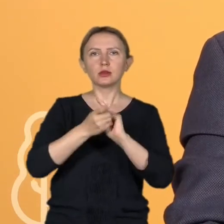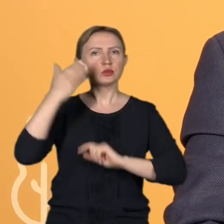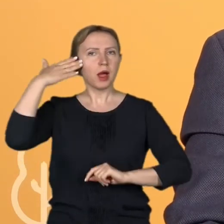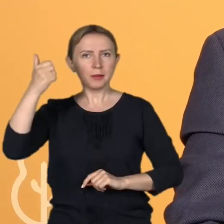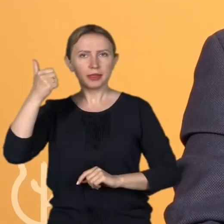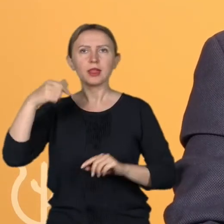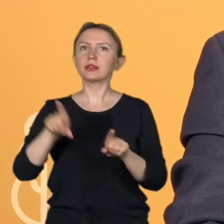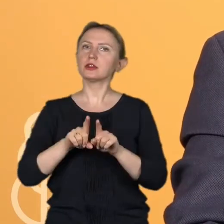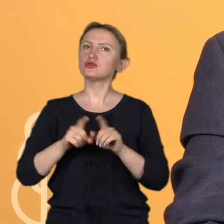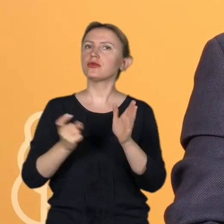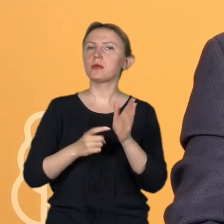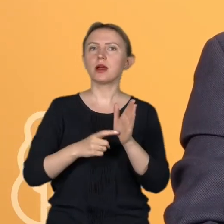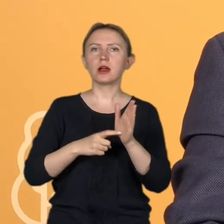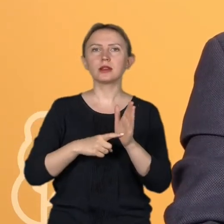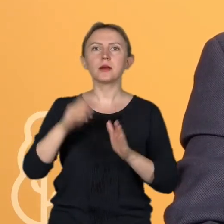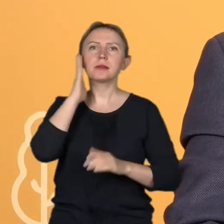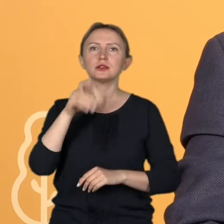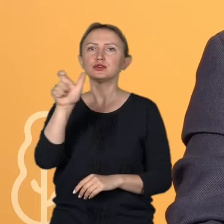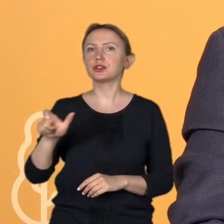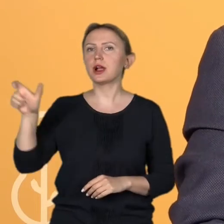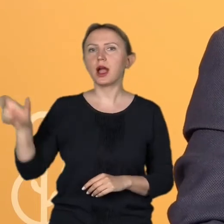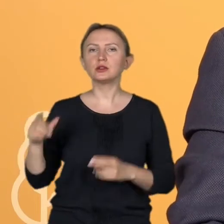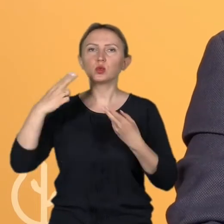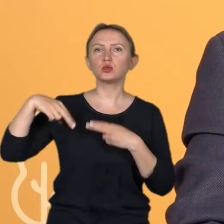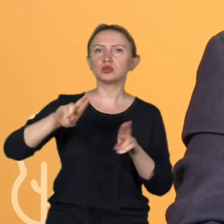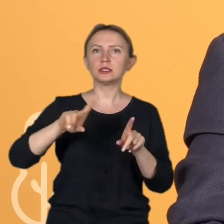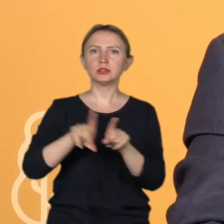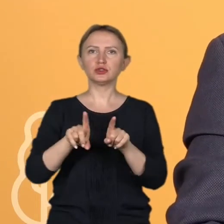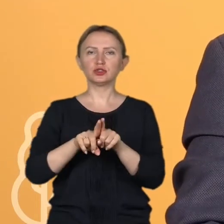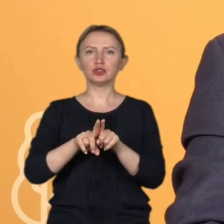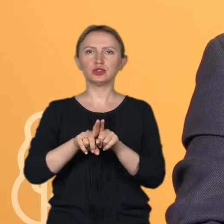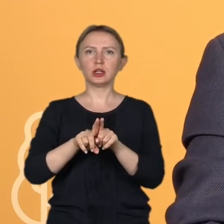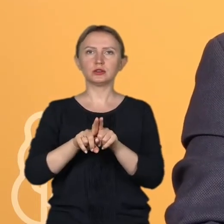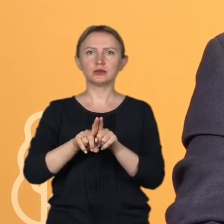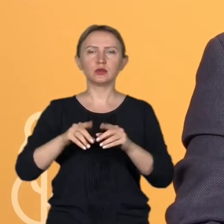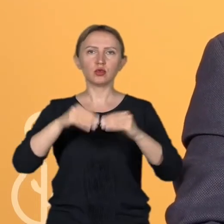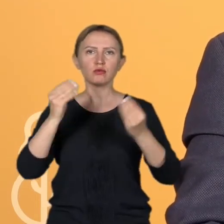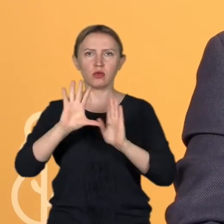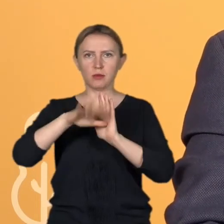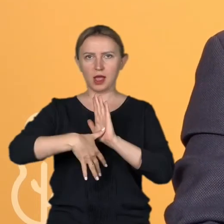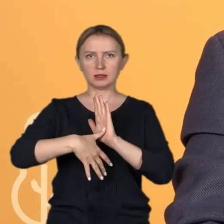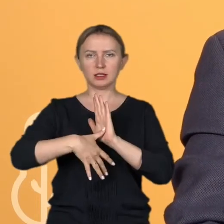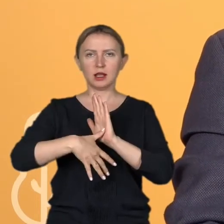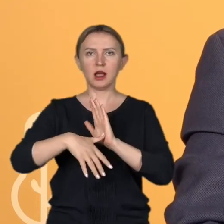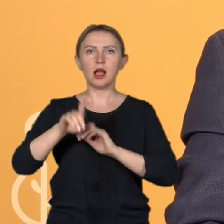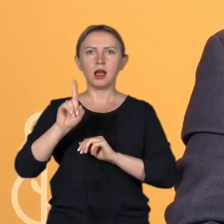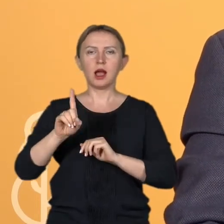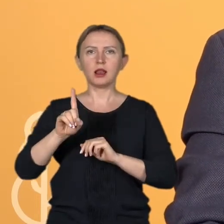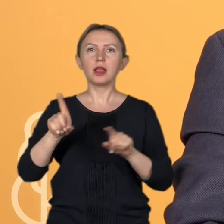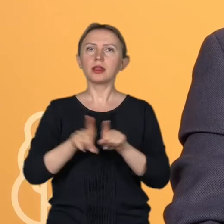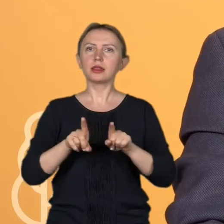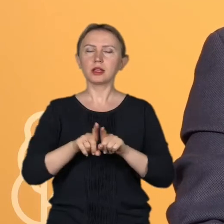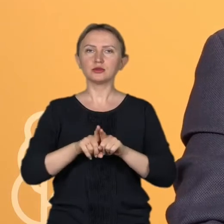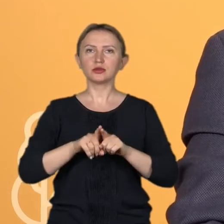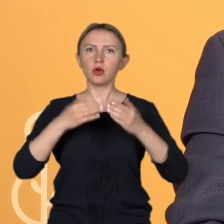ambitne. Też jest oczekiwanie na to, żeby mieszkańcy się uczestniczyli w tym kształtowaniu miasta, ale to też